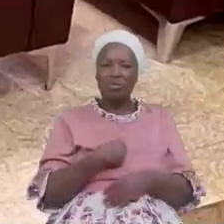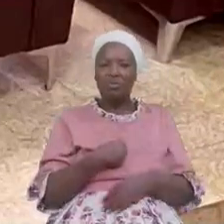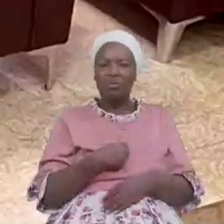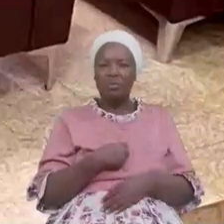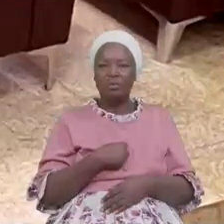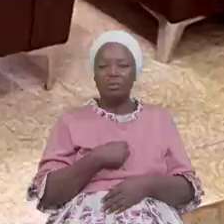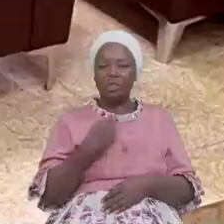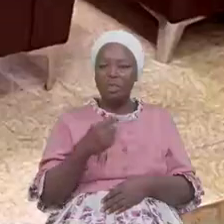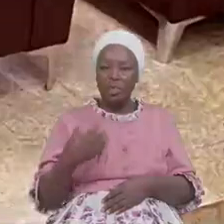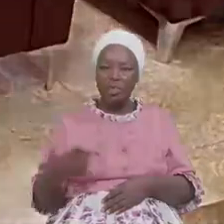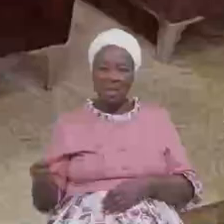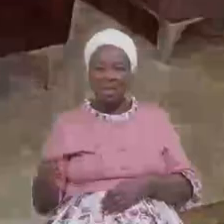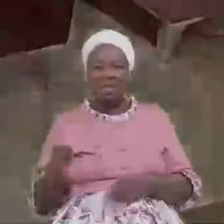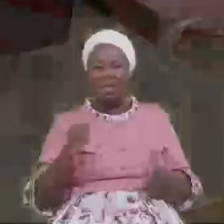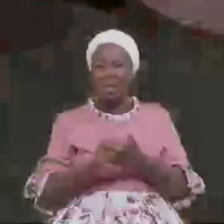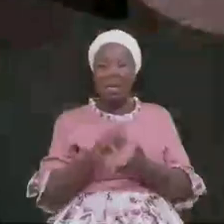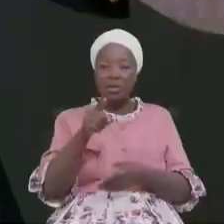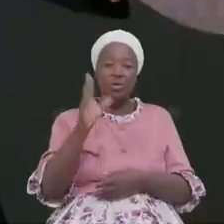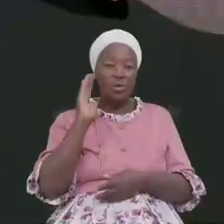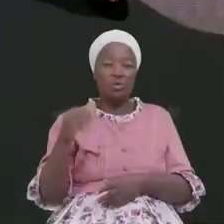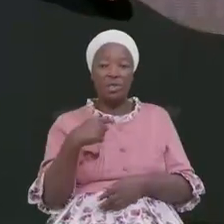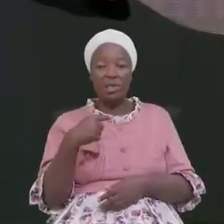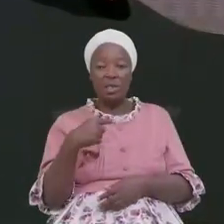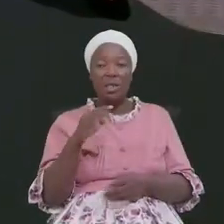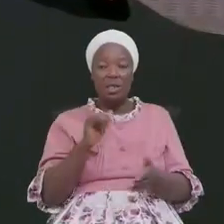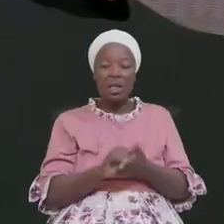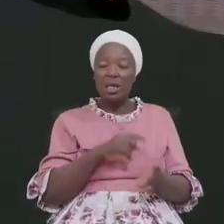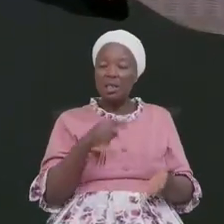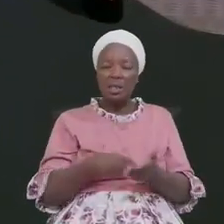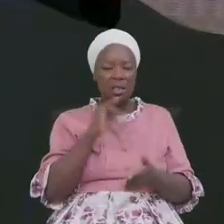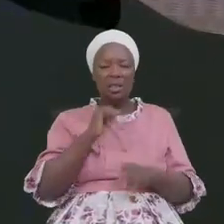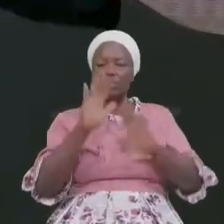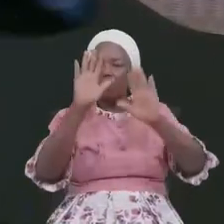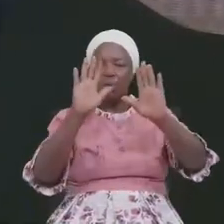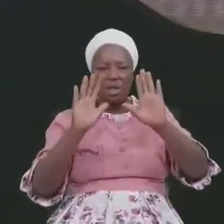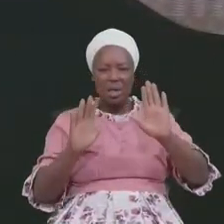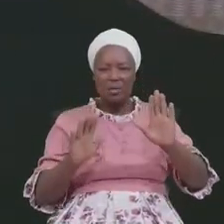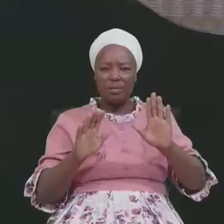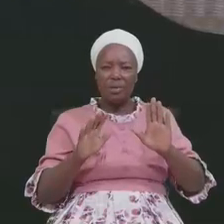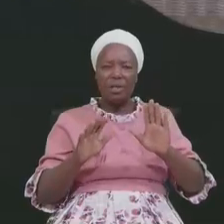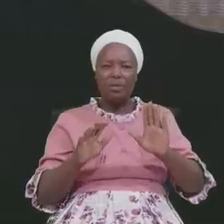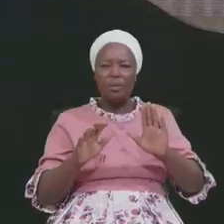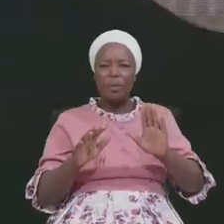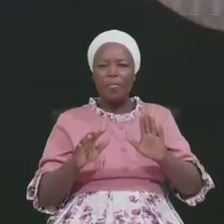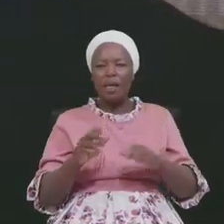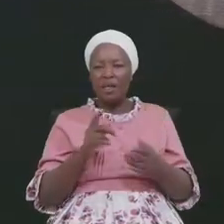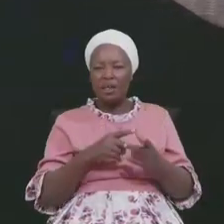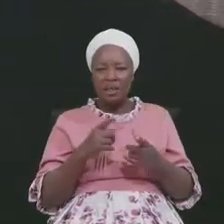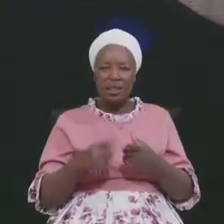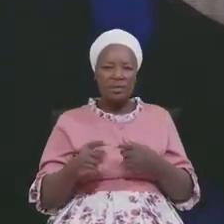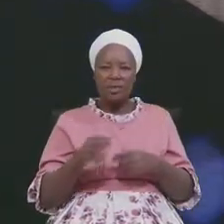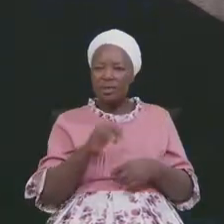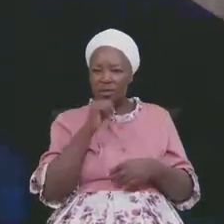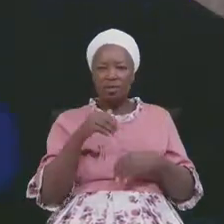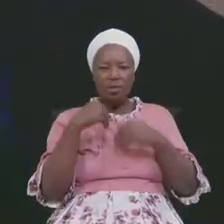Les choses que vous pouvez dire, vois ça, c'est glorieux. Si nous continuons dans la honte, si nous